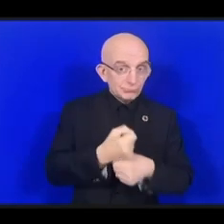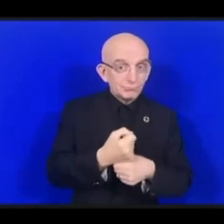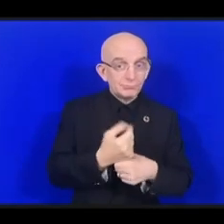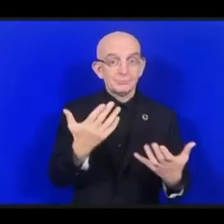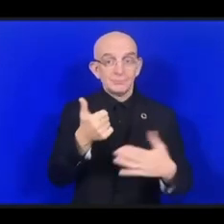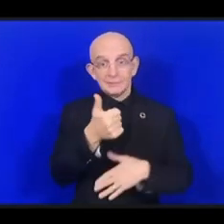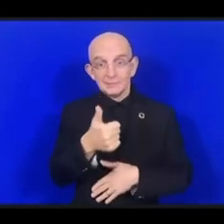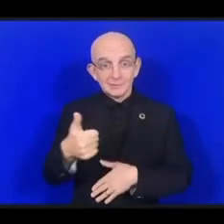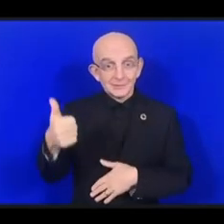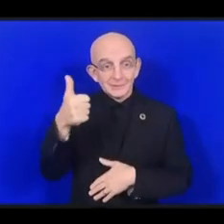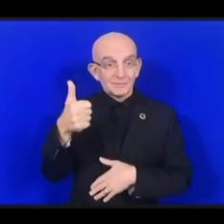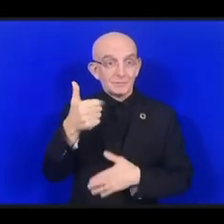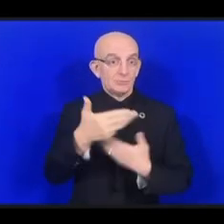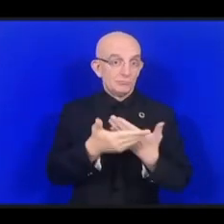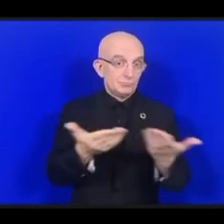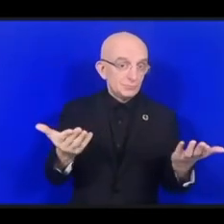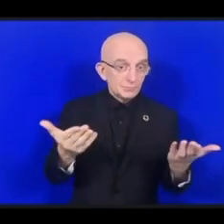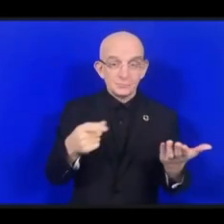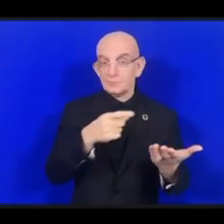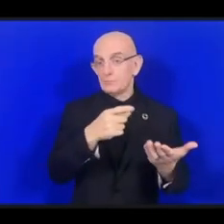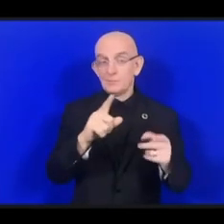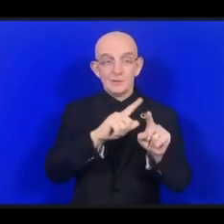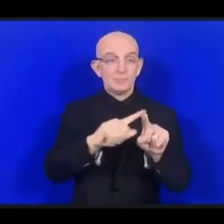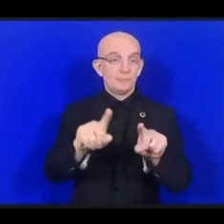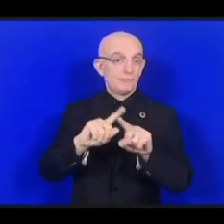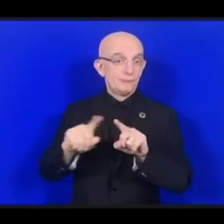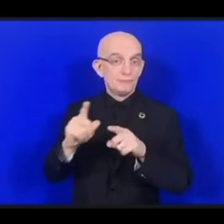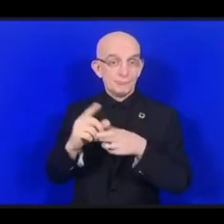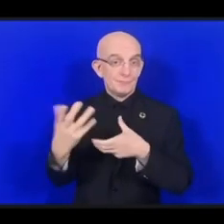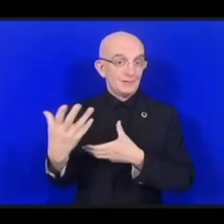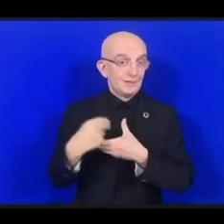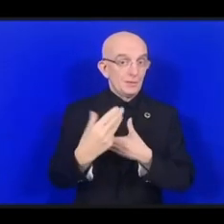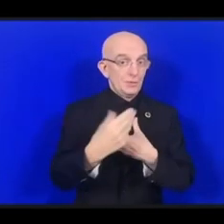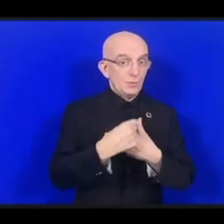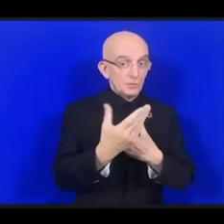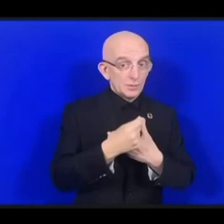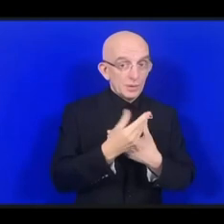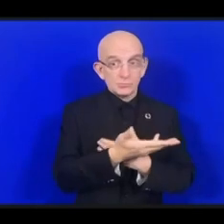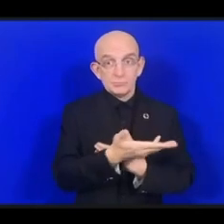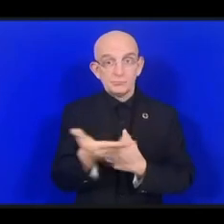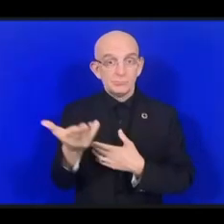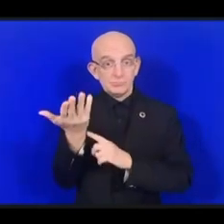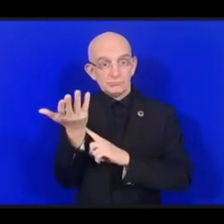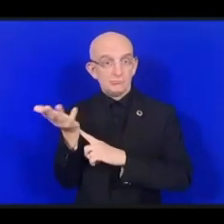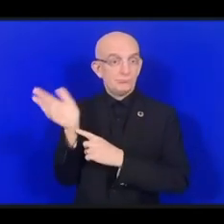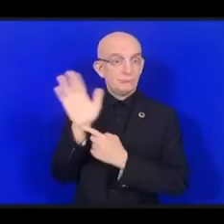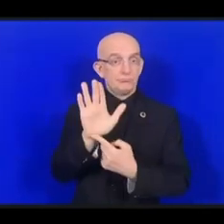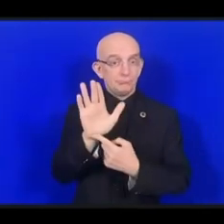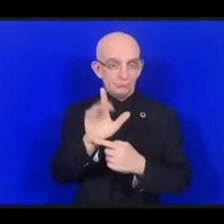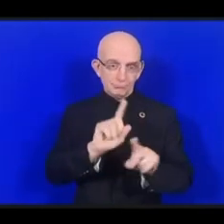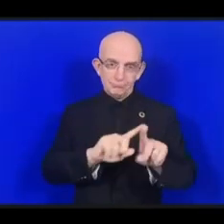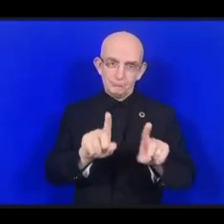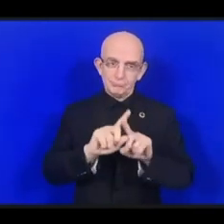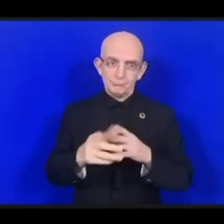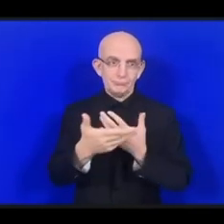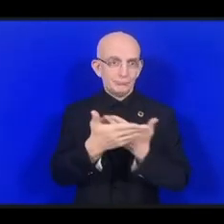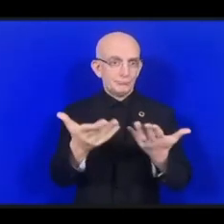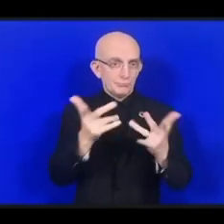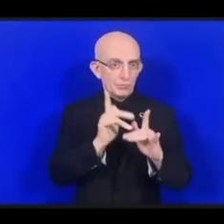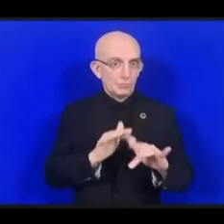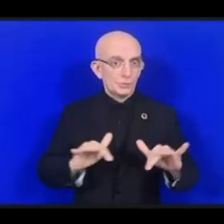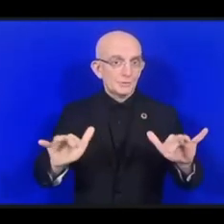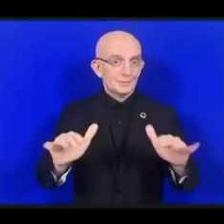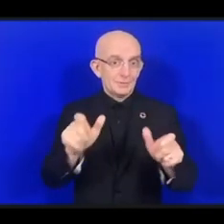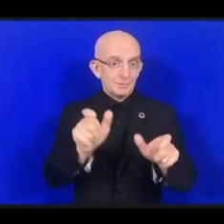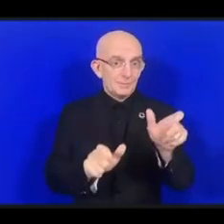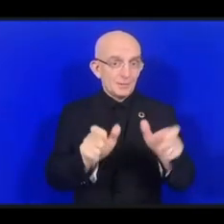各级利益相关方，包括妇女和青年，加入了我们的行列。超过160个国家、